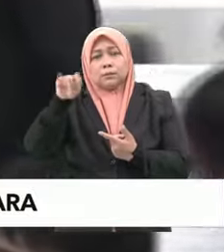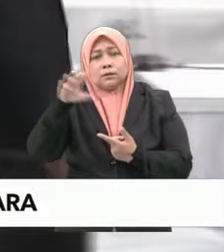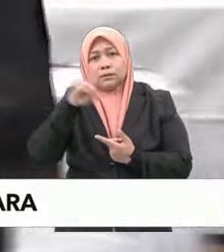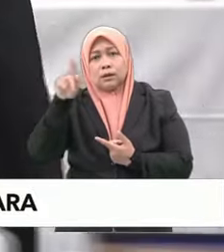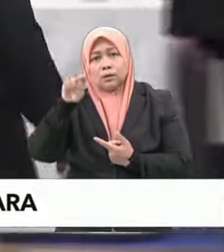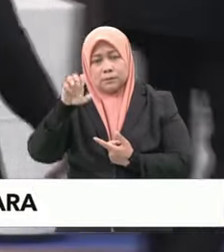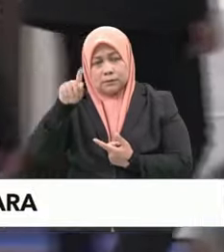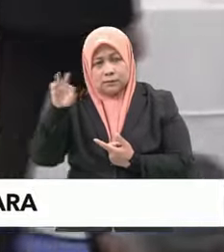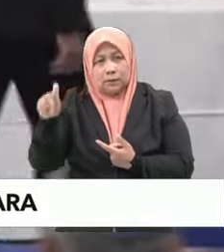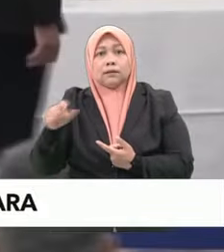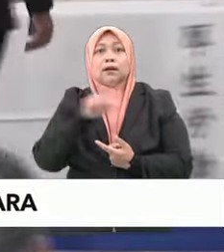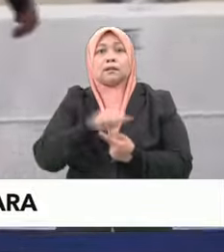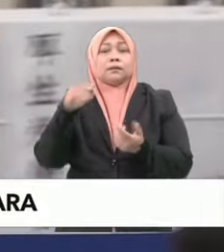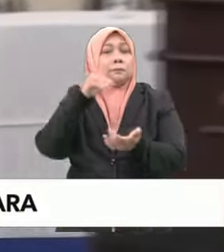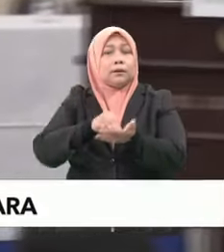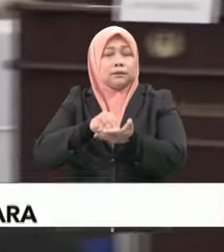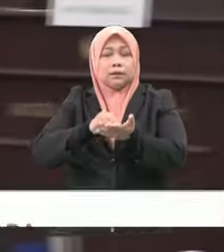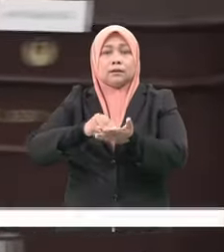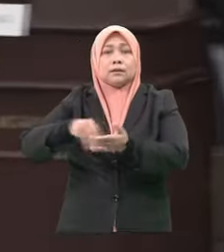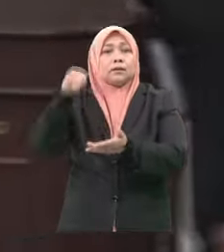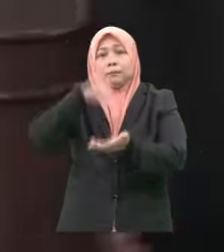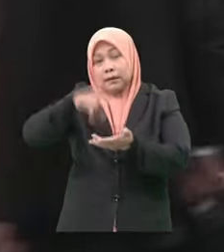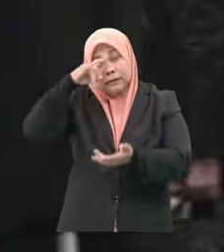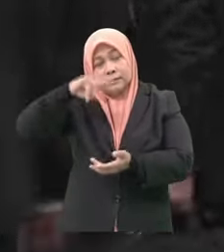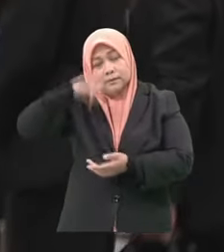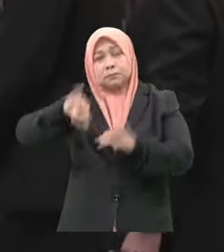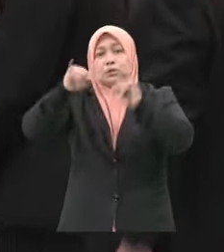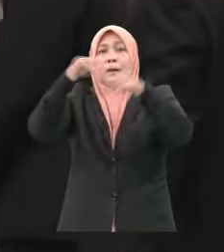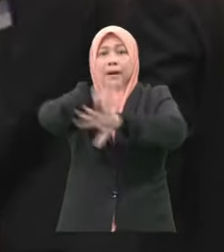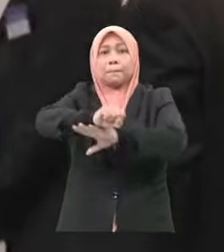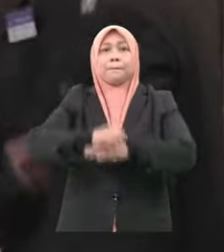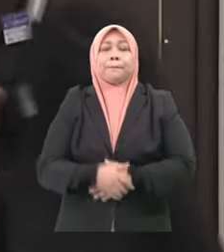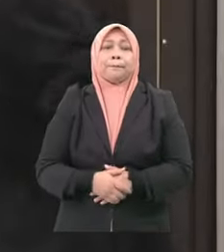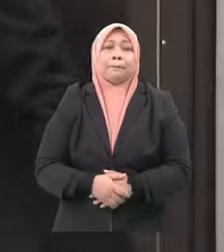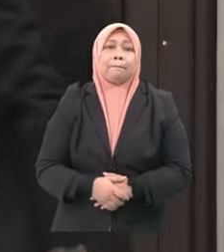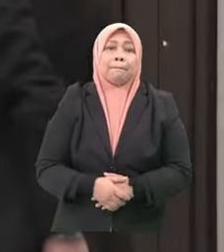dan Uzbekistan di Astana ibu negara Kazakhstan pada jumaat malam